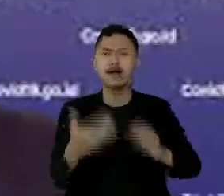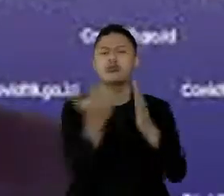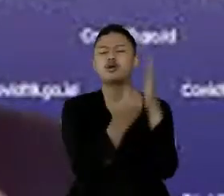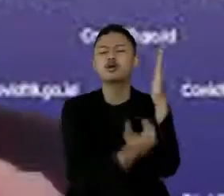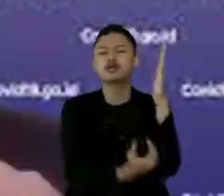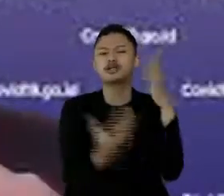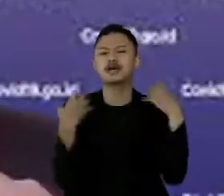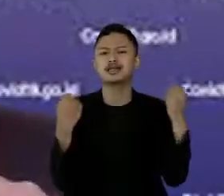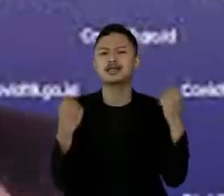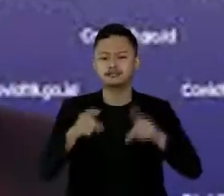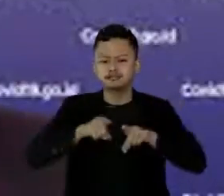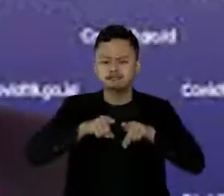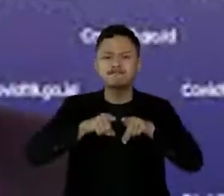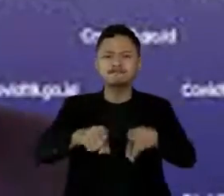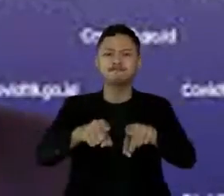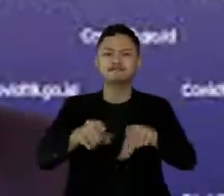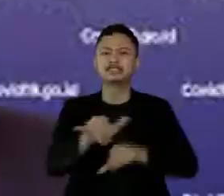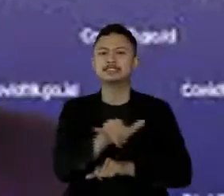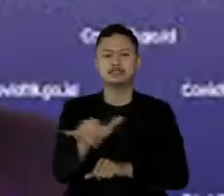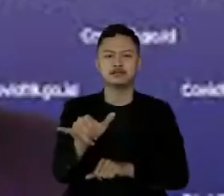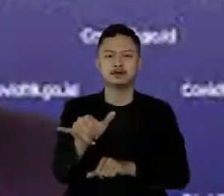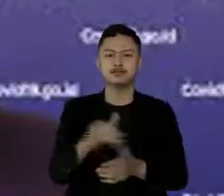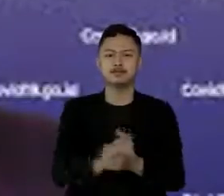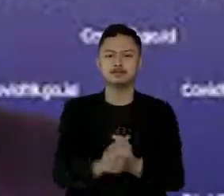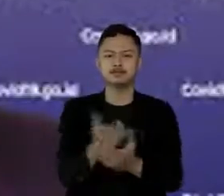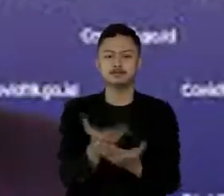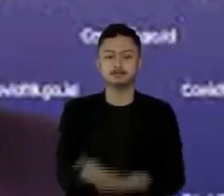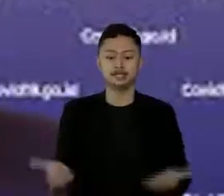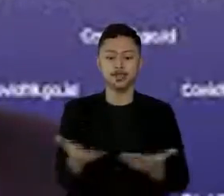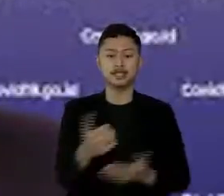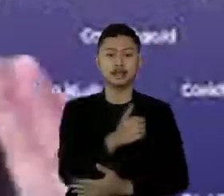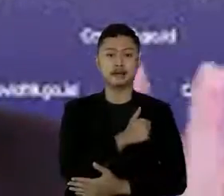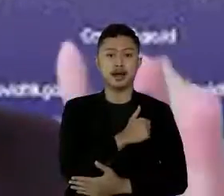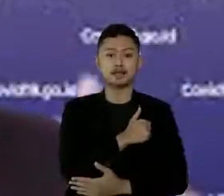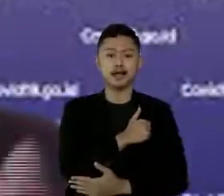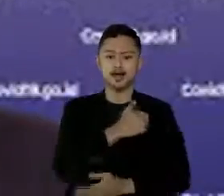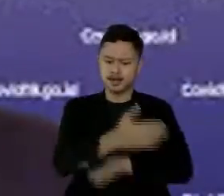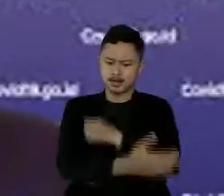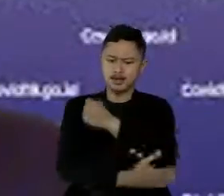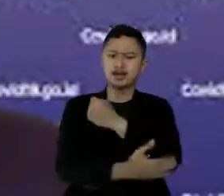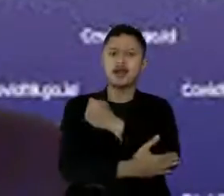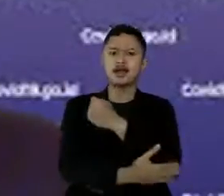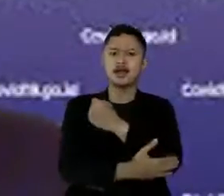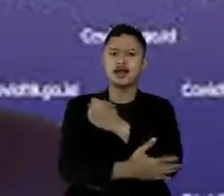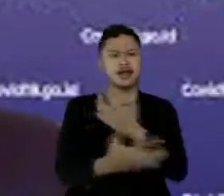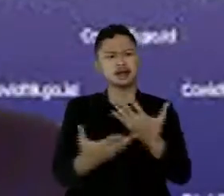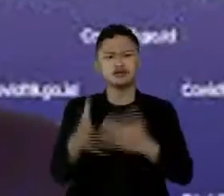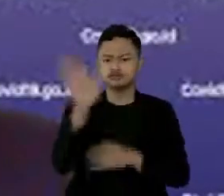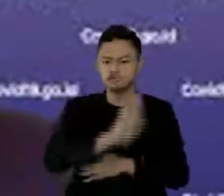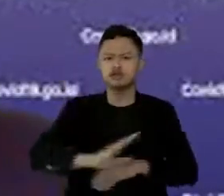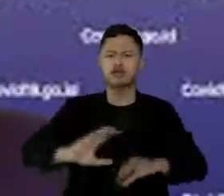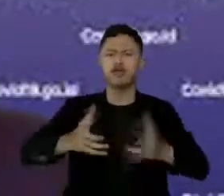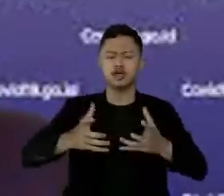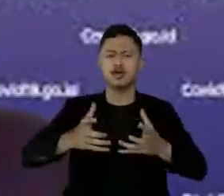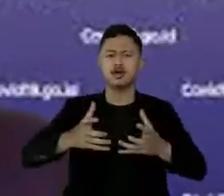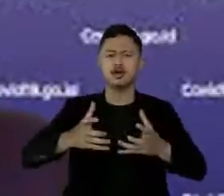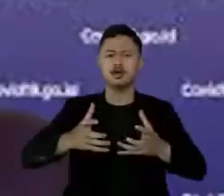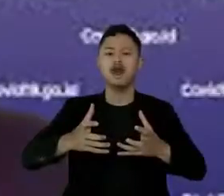kesehatan terkait pandemi ya yang dialami oleh bangsa dan negara kita dan juga bangsa-bangsa di dunia ini harus